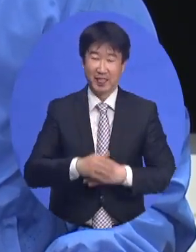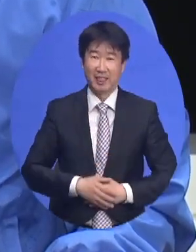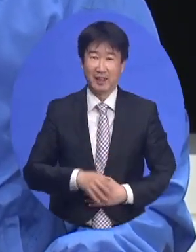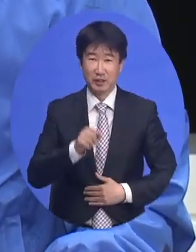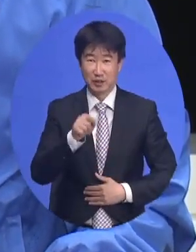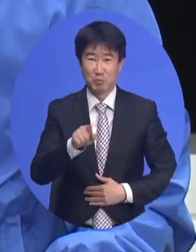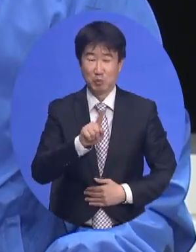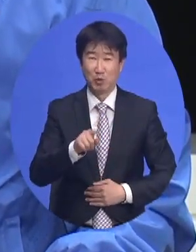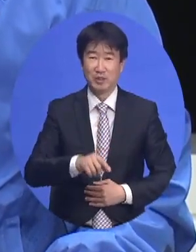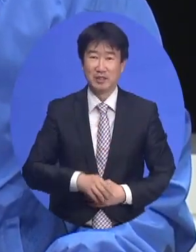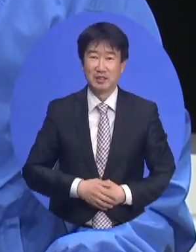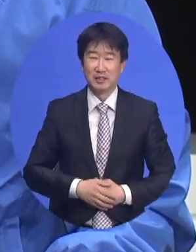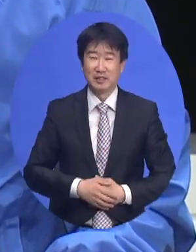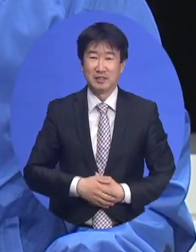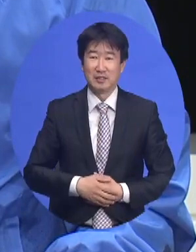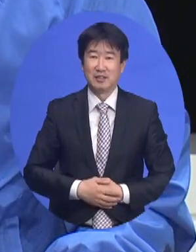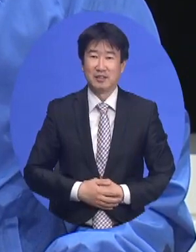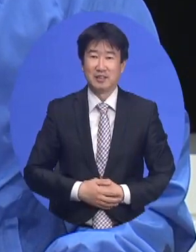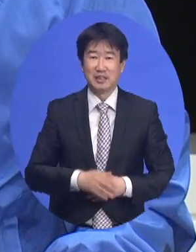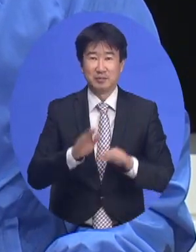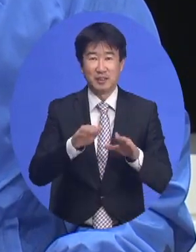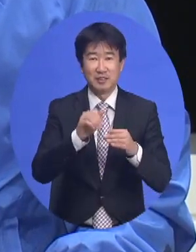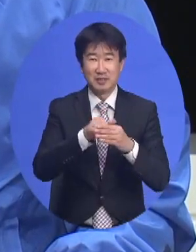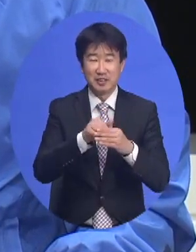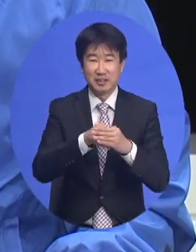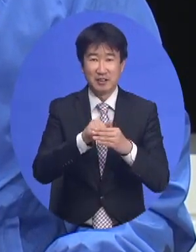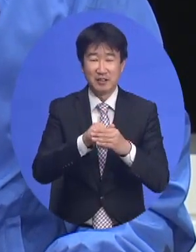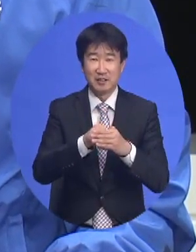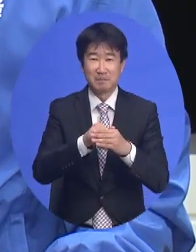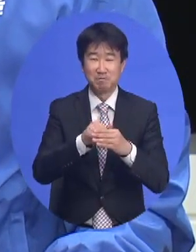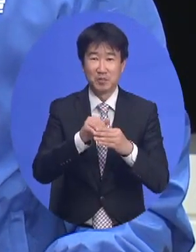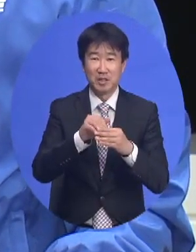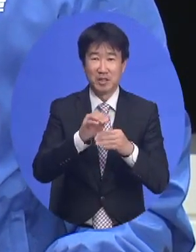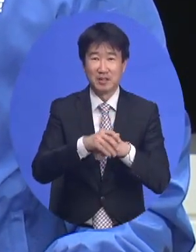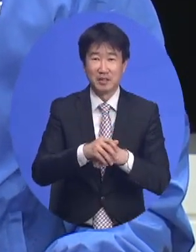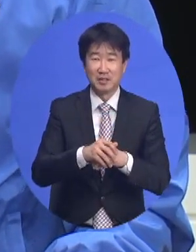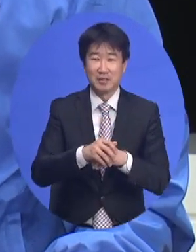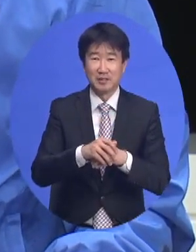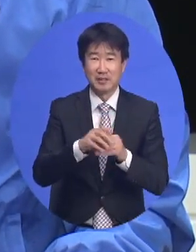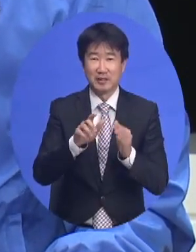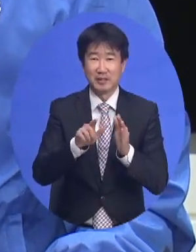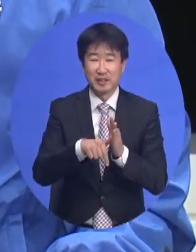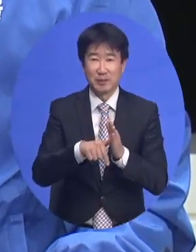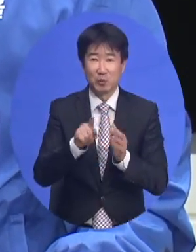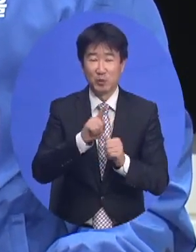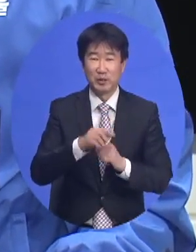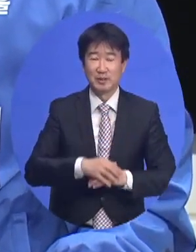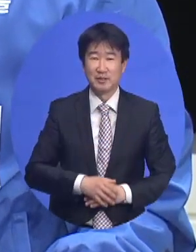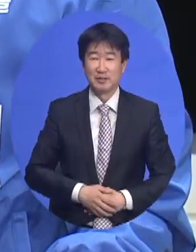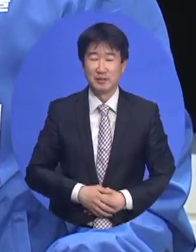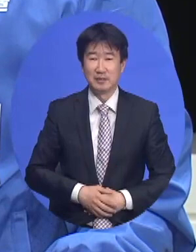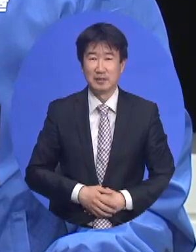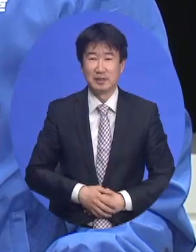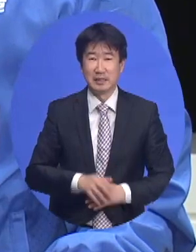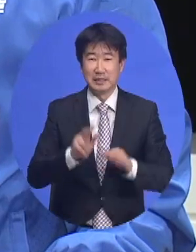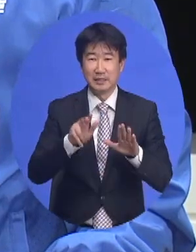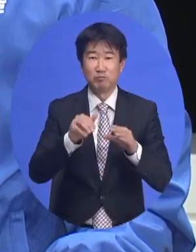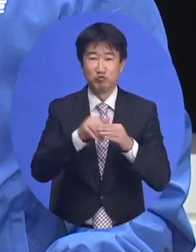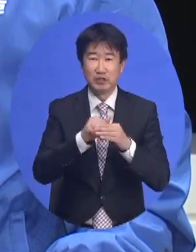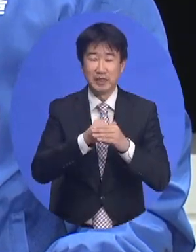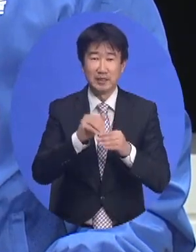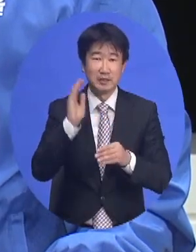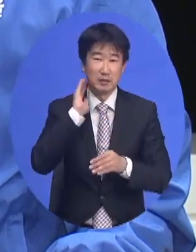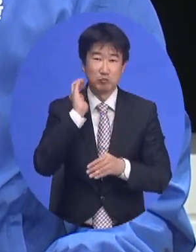이것은 이번 총선에서는 하지 않겠습니까? 그런데 네. 어떡합니까? 지금 문재인